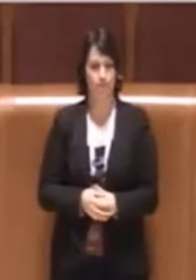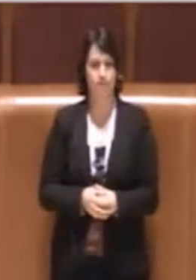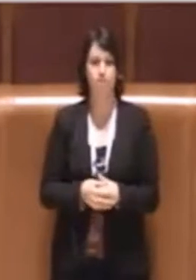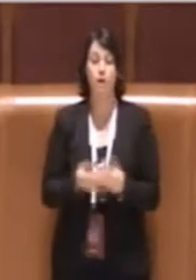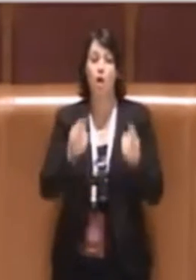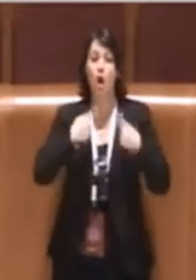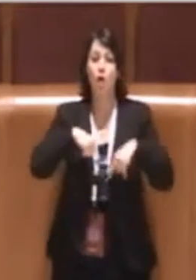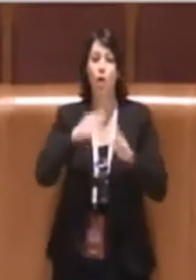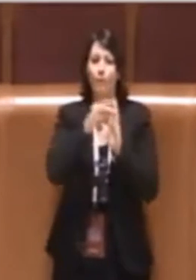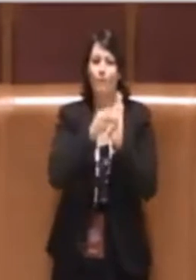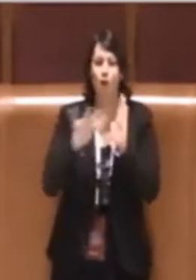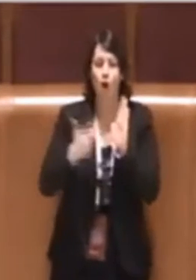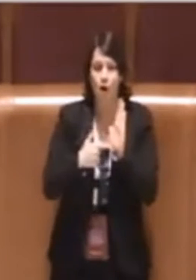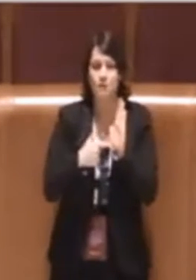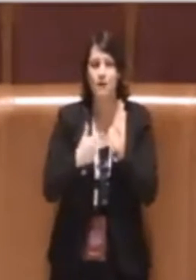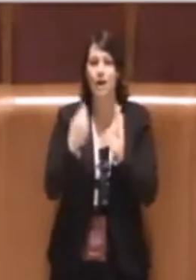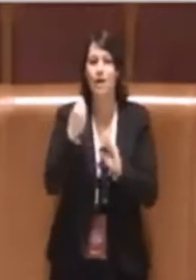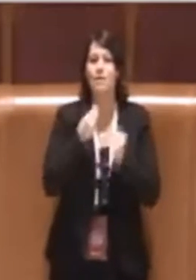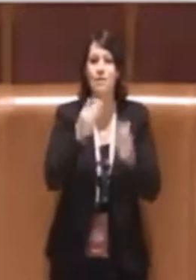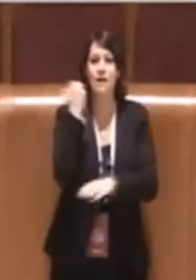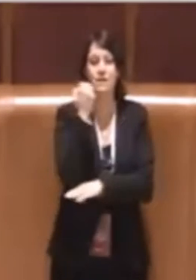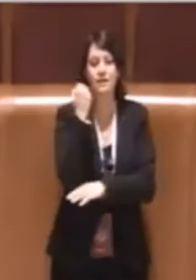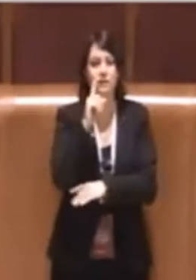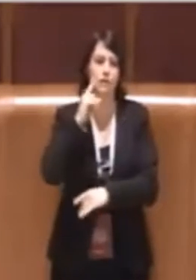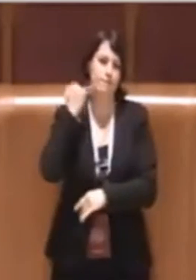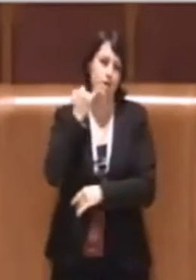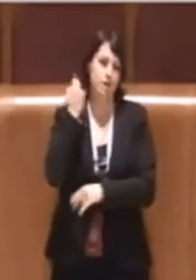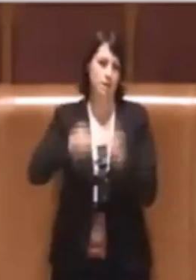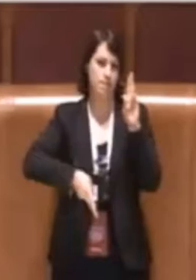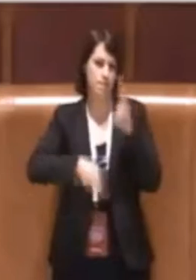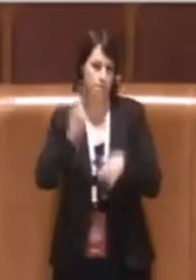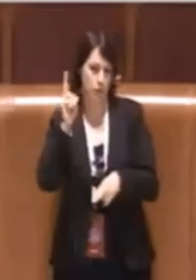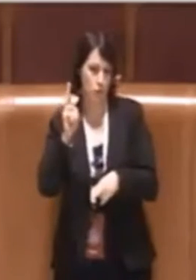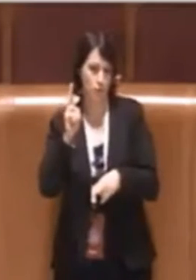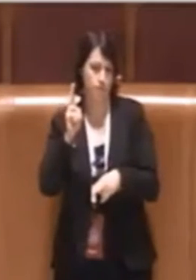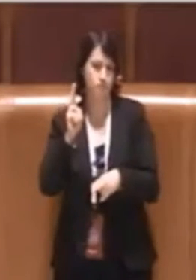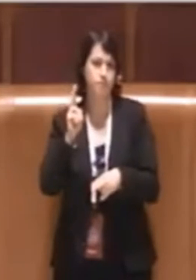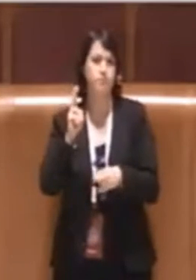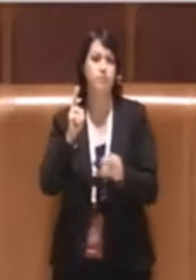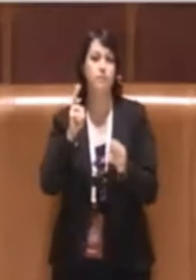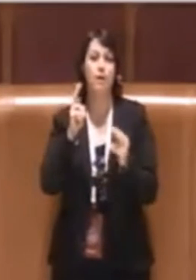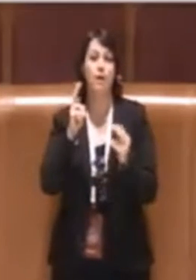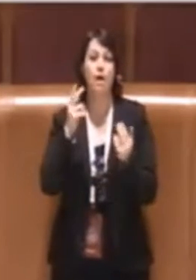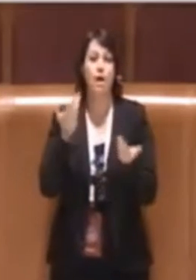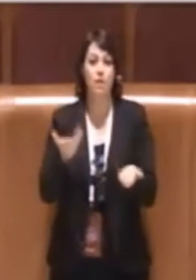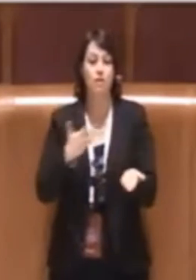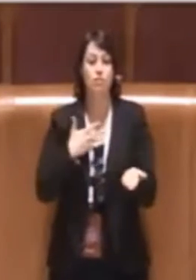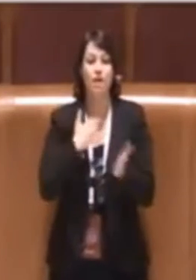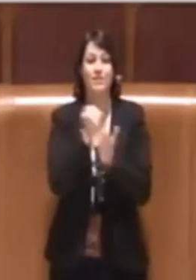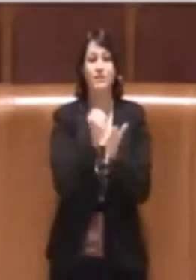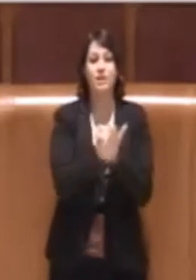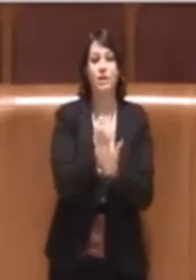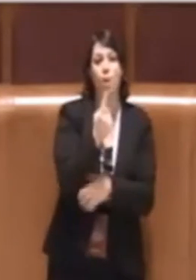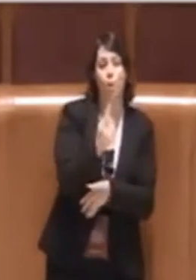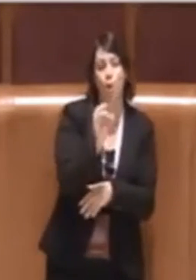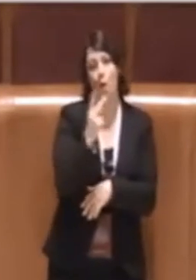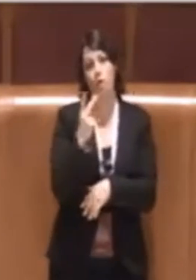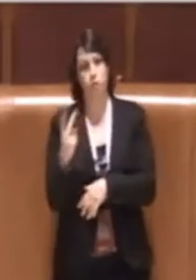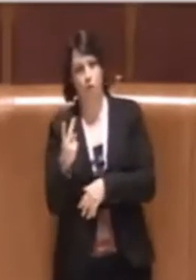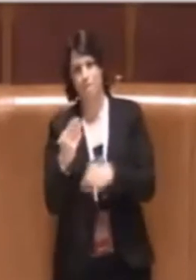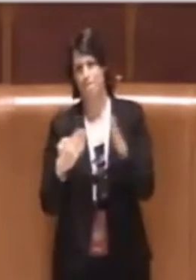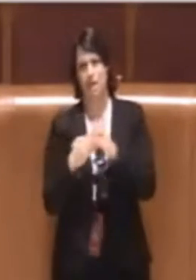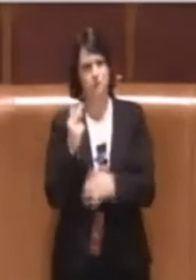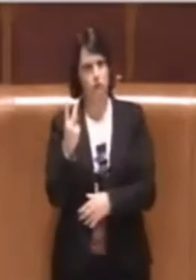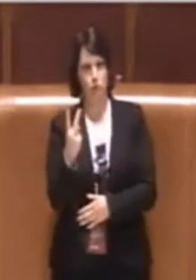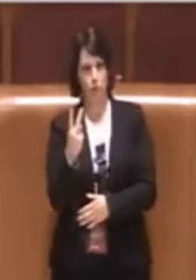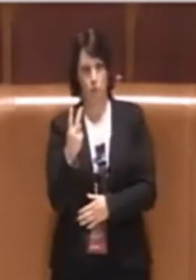possibile l'accesso al servizio riducendo a uno o in alcuni casi due certificati, quindi